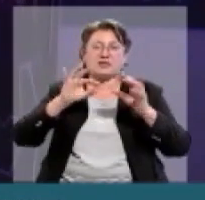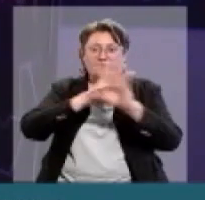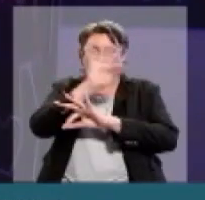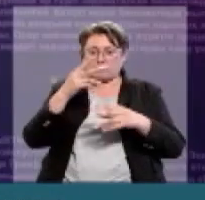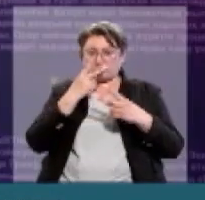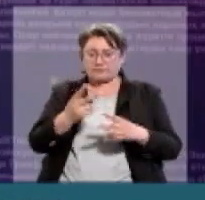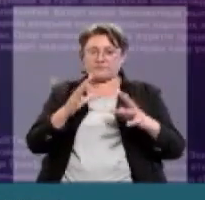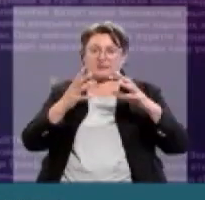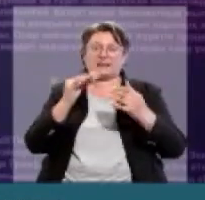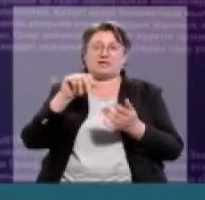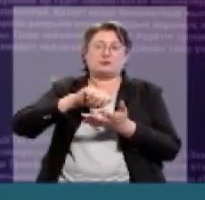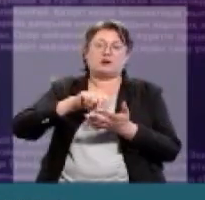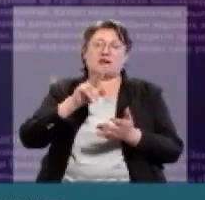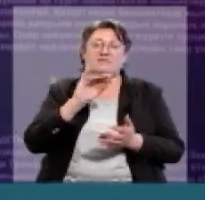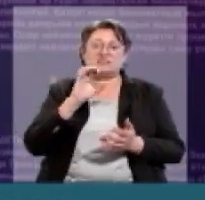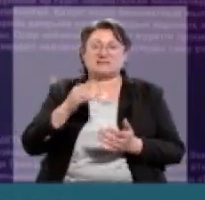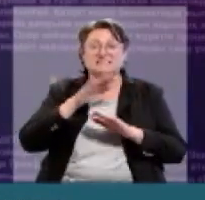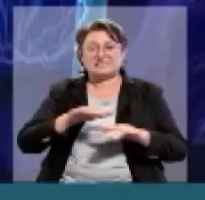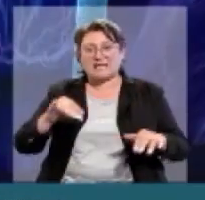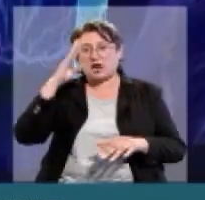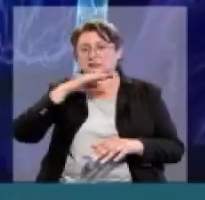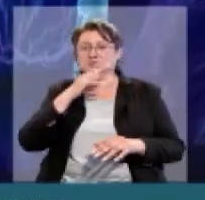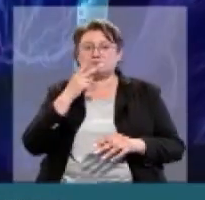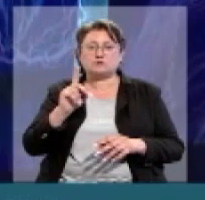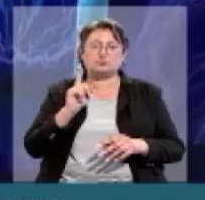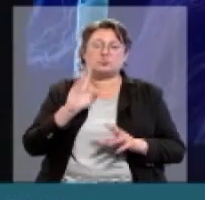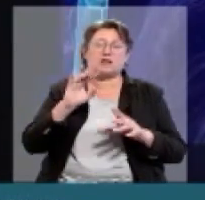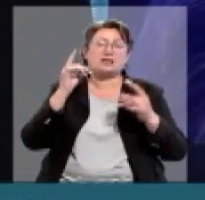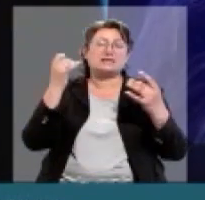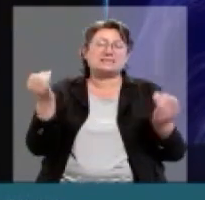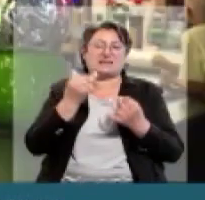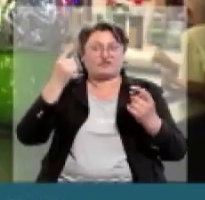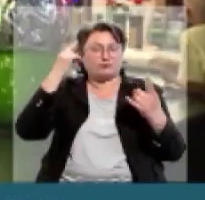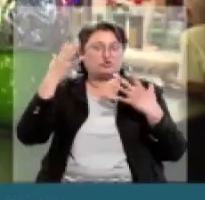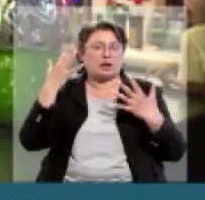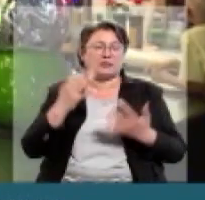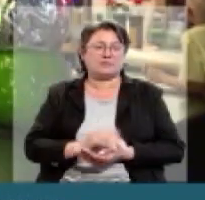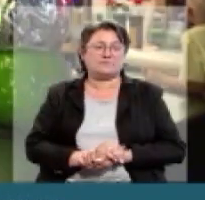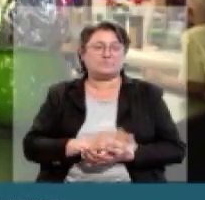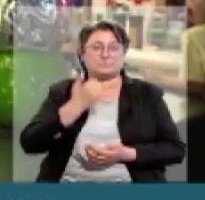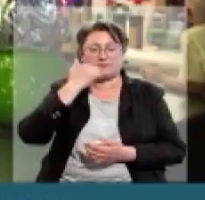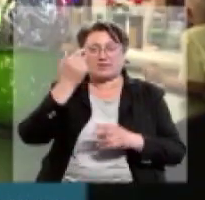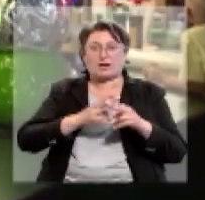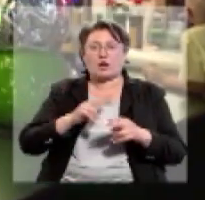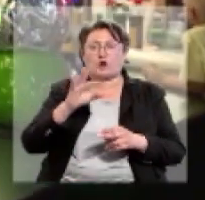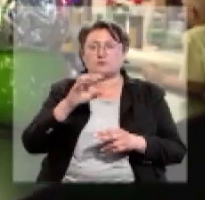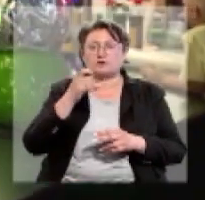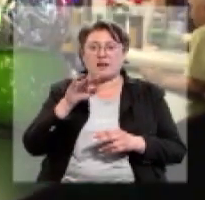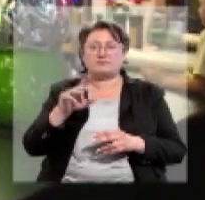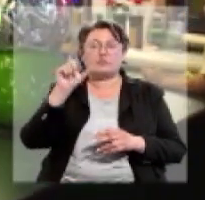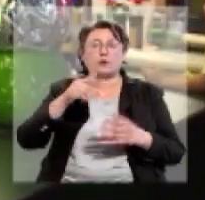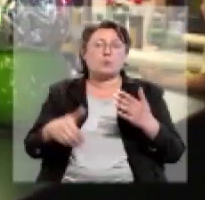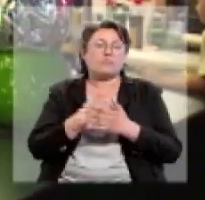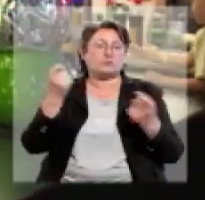стать участниками квеста. Детей и их родителей ждут незабываемые впечатления. Благодаря этому космодрайву человек что-то